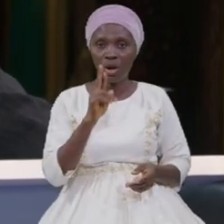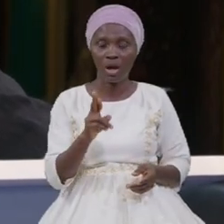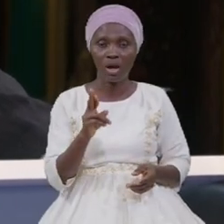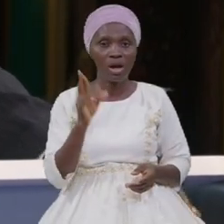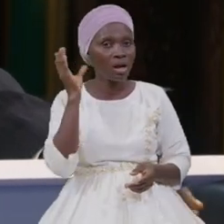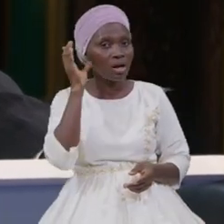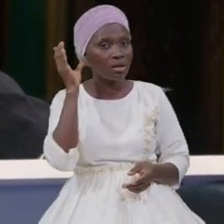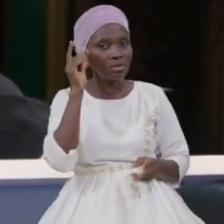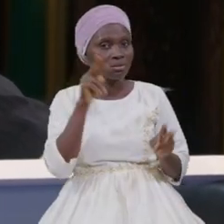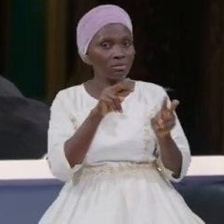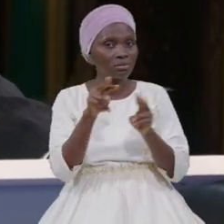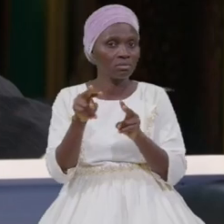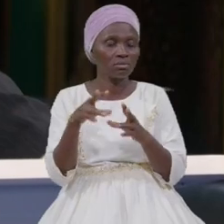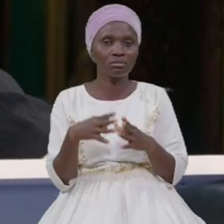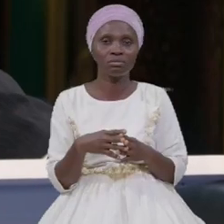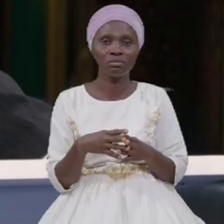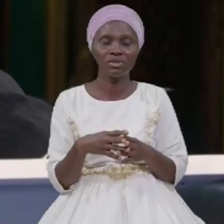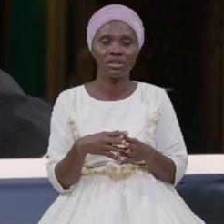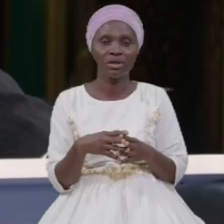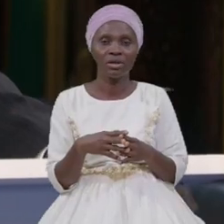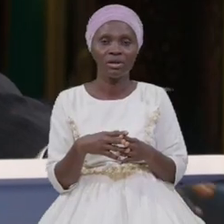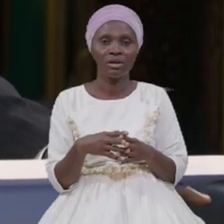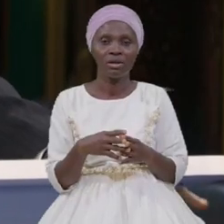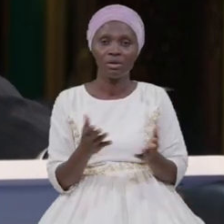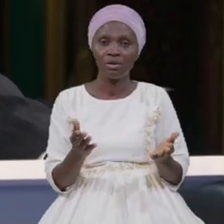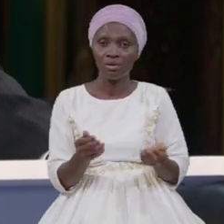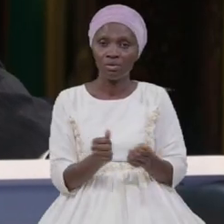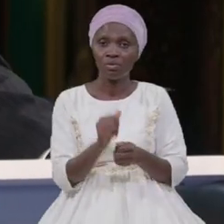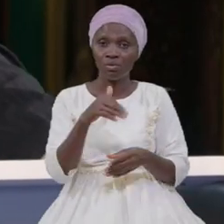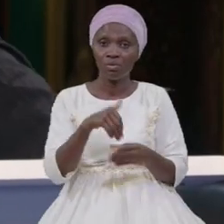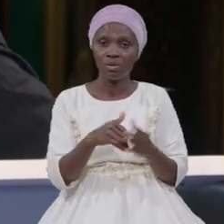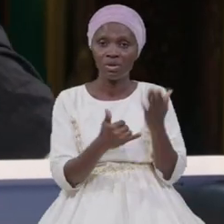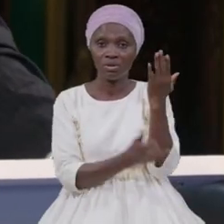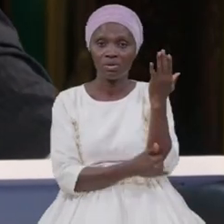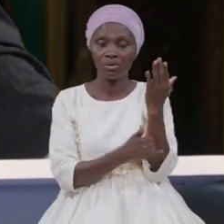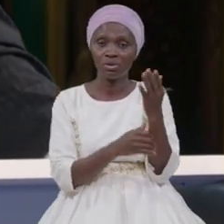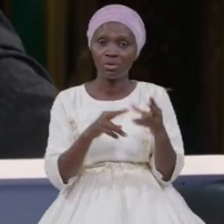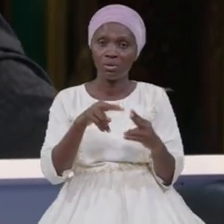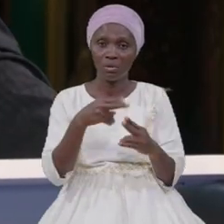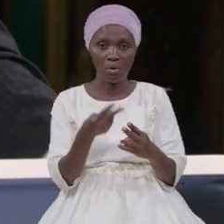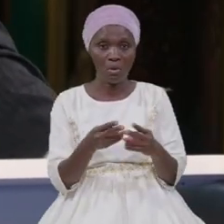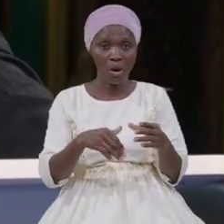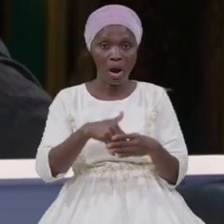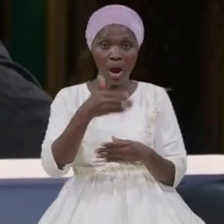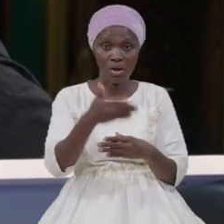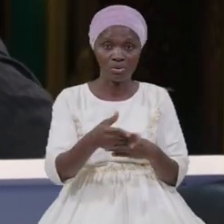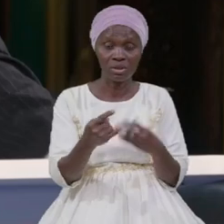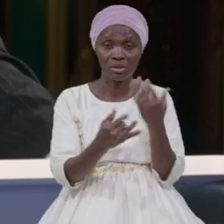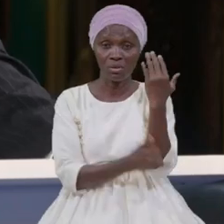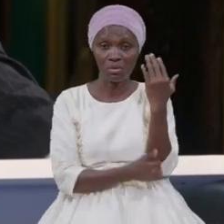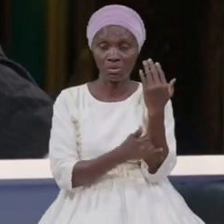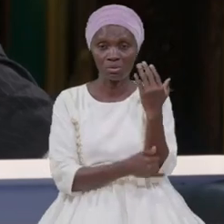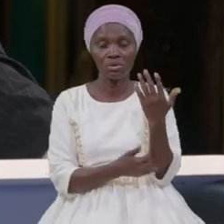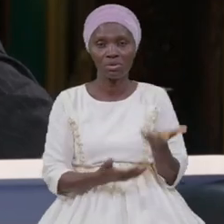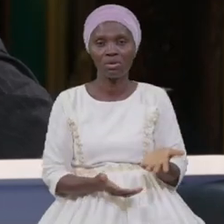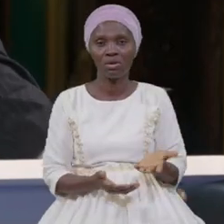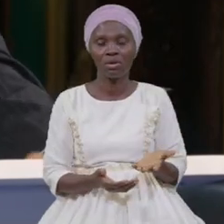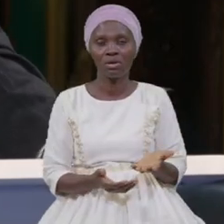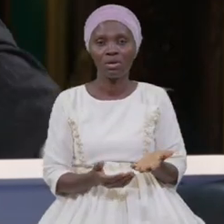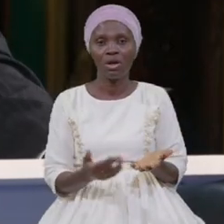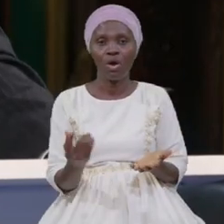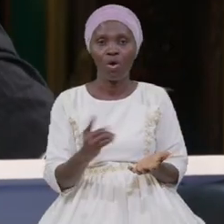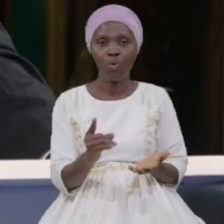Donc nous faisons le même exercice partout où nous sommes. Ou bien vous êtes seul, là où vous êtes, où vous écoutez le